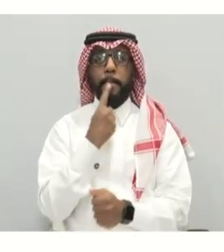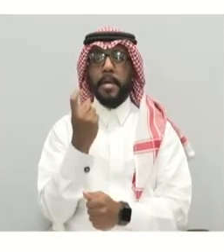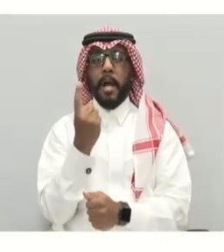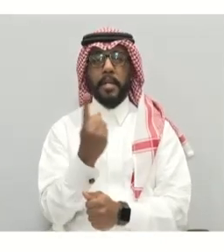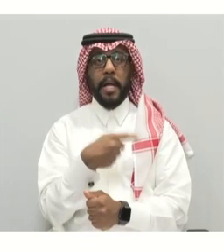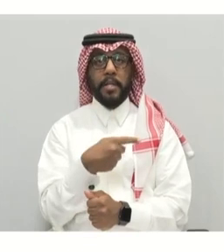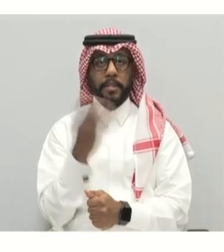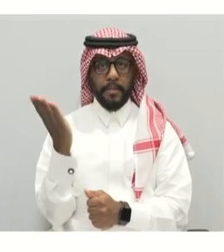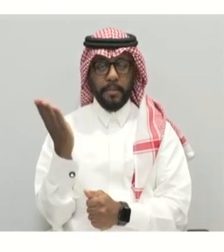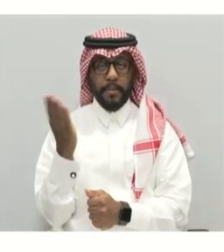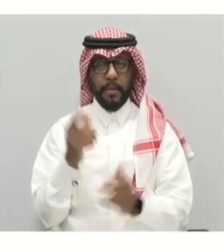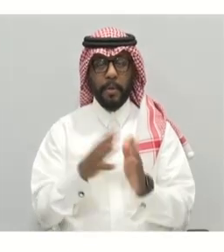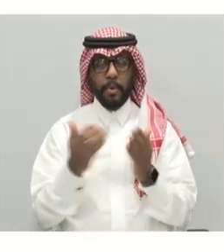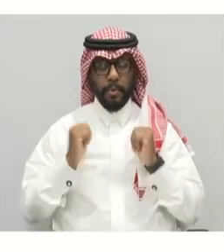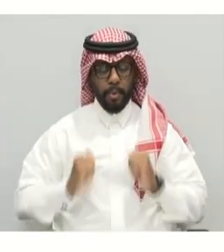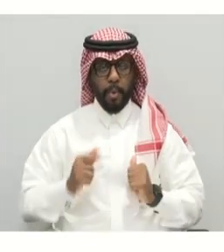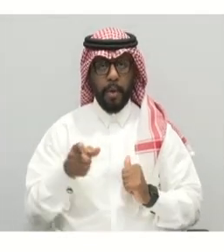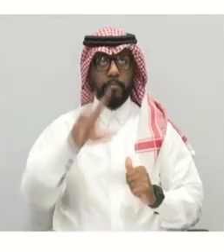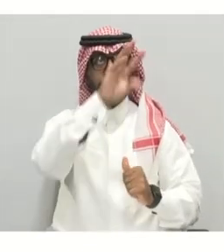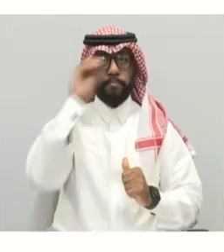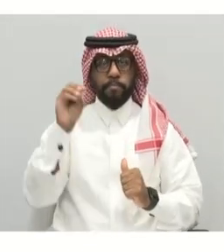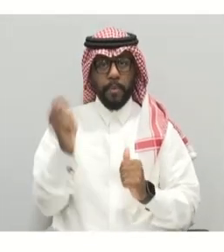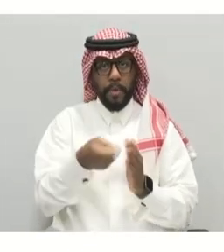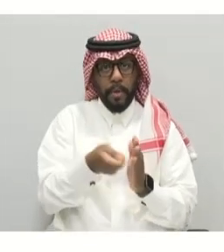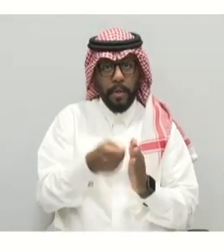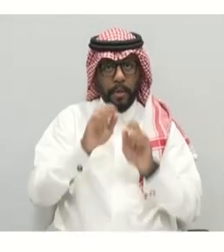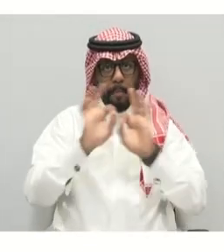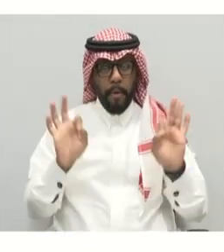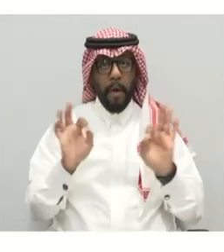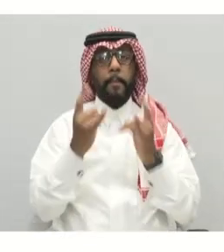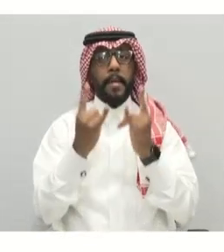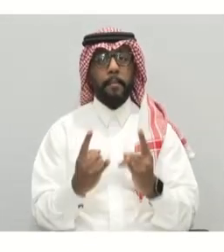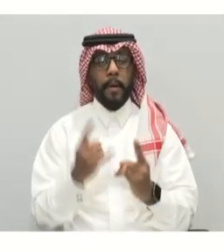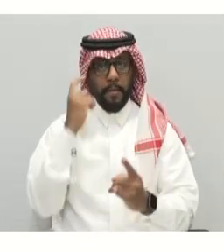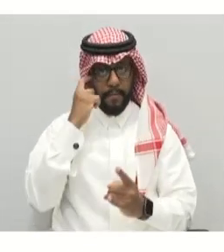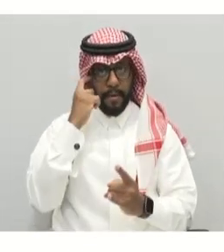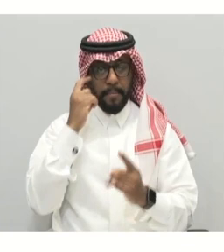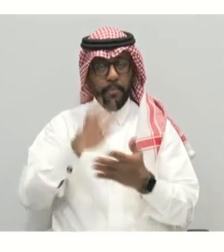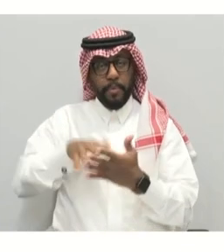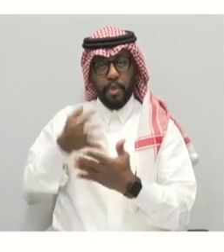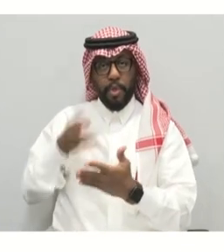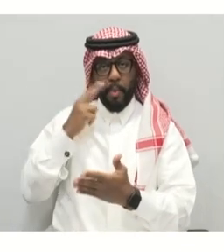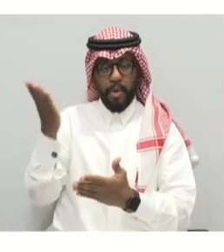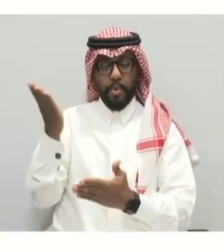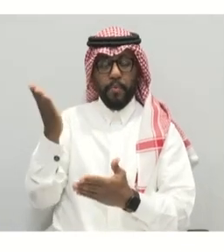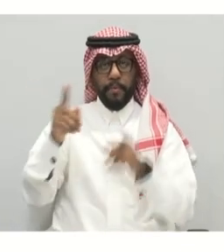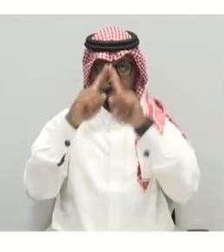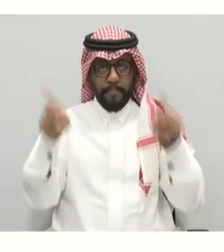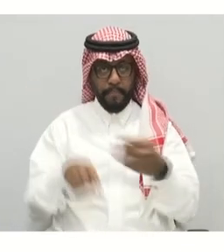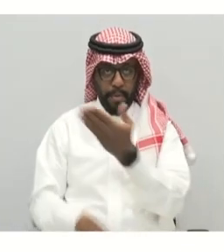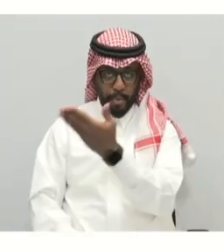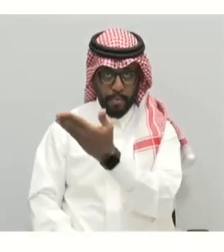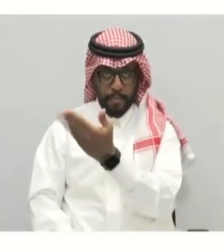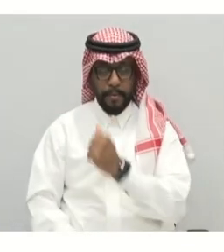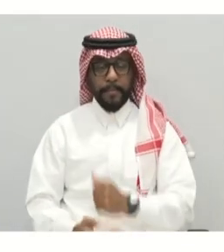النشاط يقول يضع الطلبه العبارات الاتيه في مكانها المناسب طبعا في الجدول العبارات